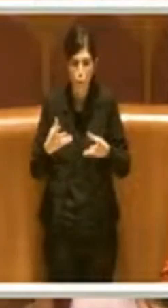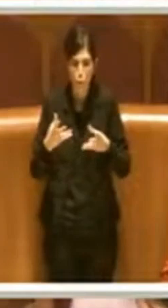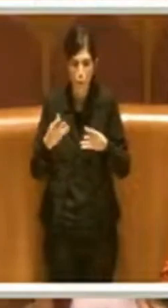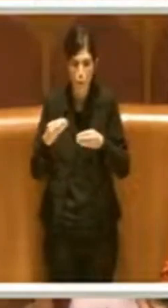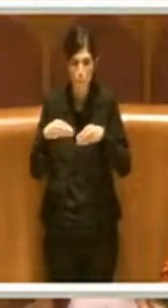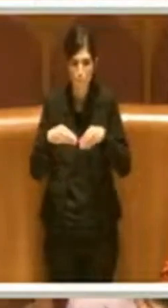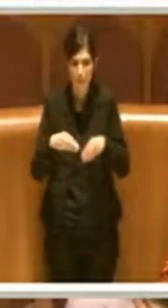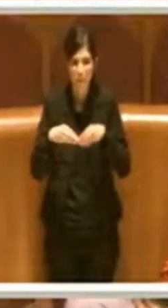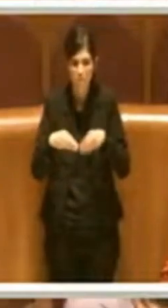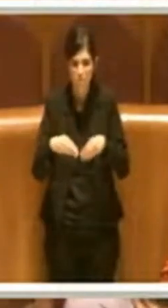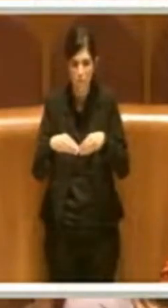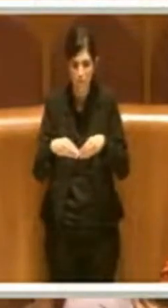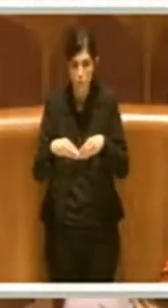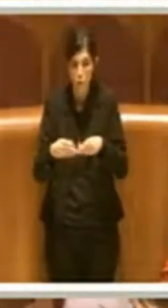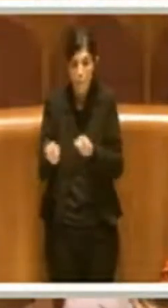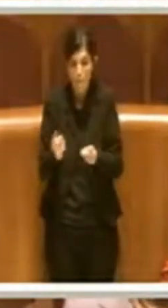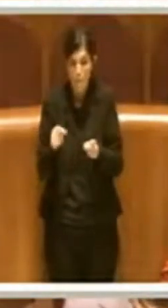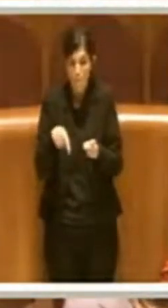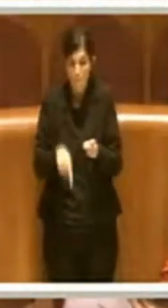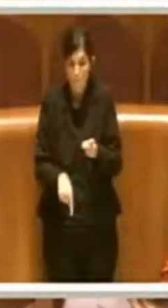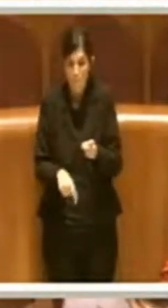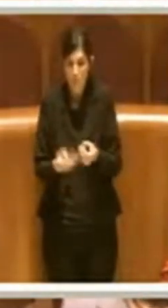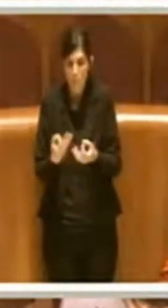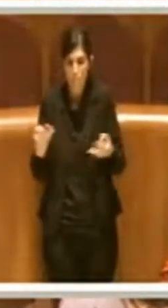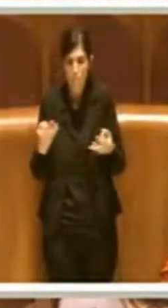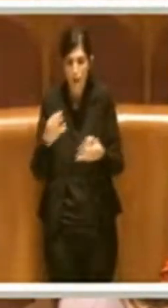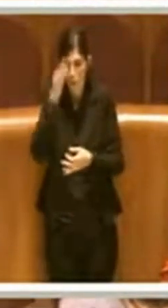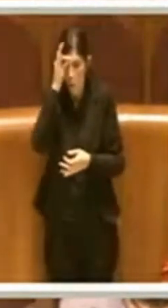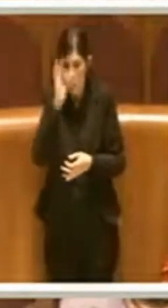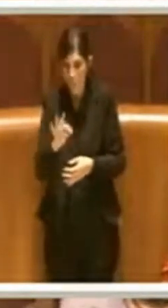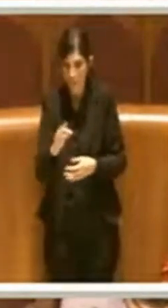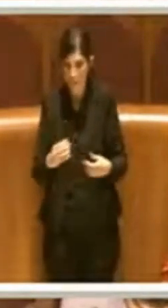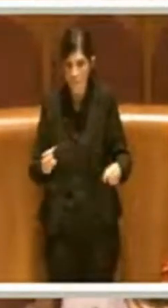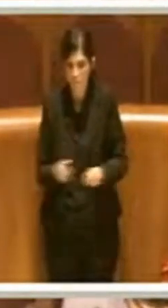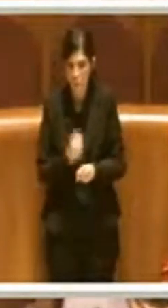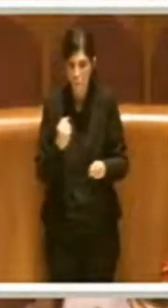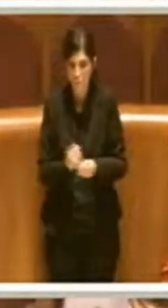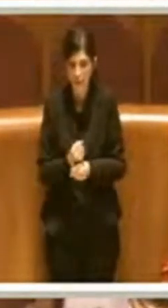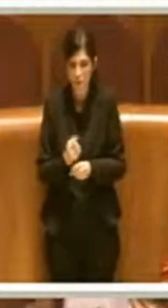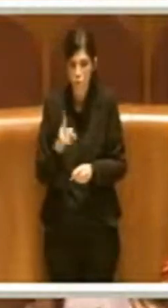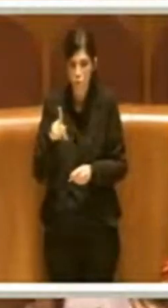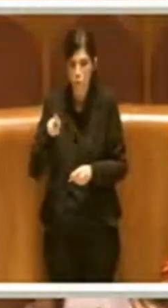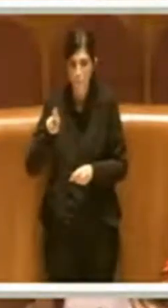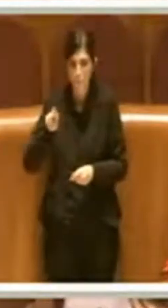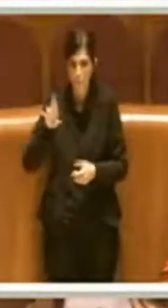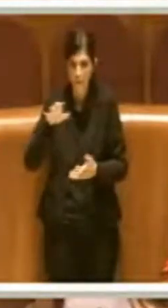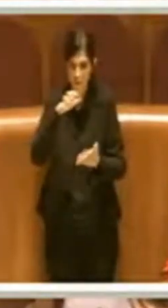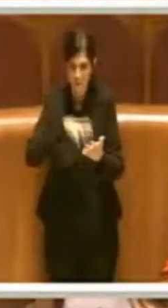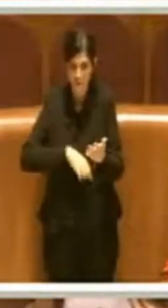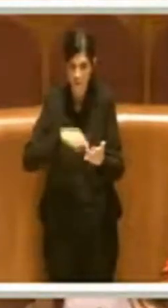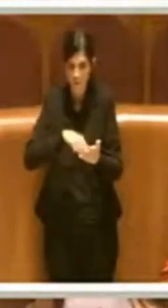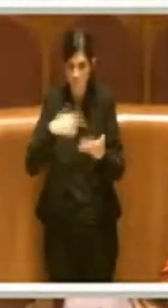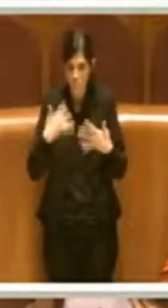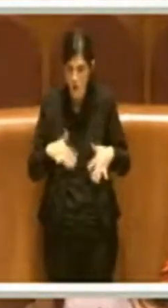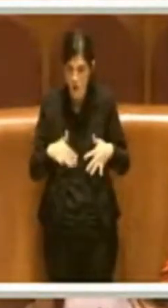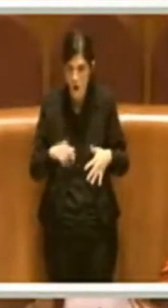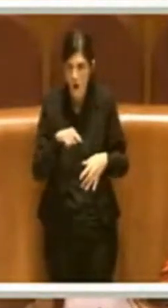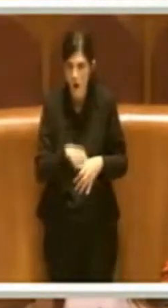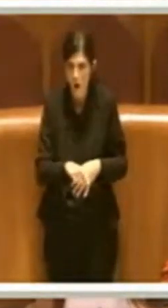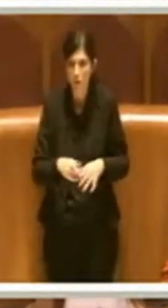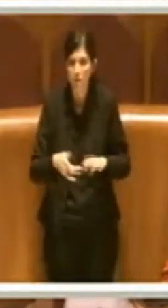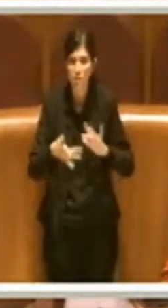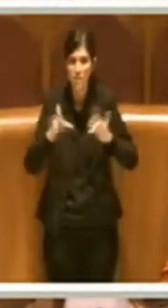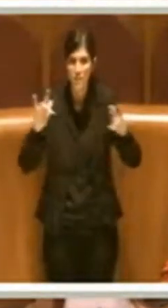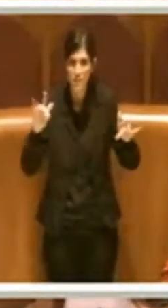che comunque, visto che ci sono già degli obiettivi operativi all'interno del DUP che prevedono l'evoluzione del portale istituzionale e